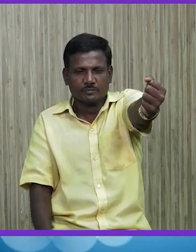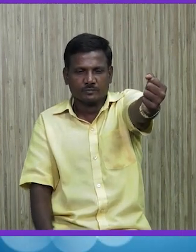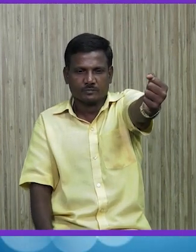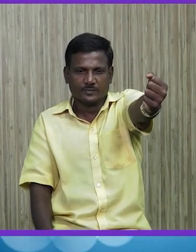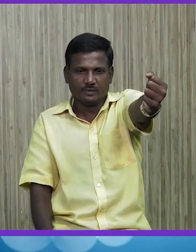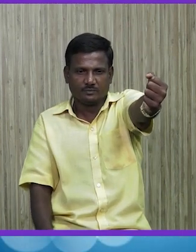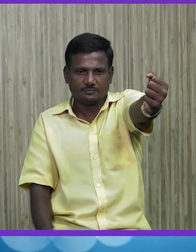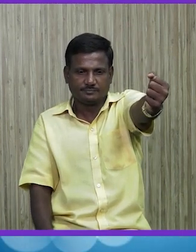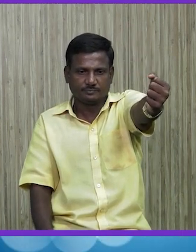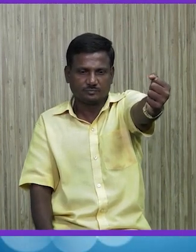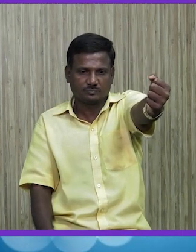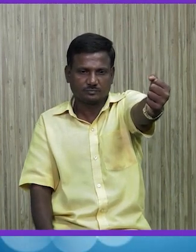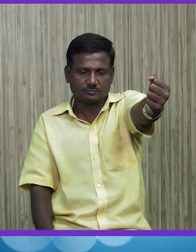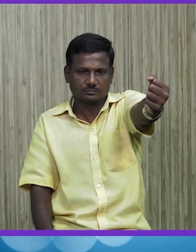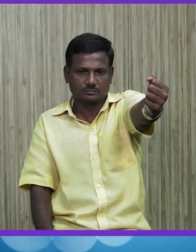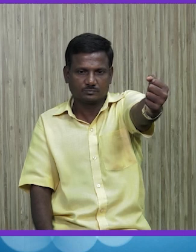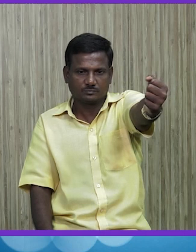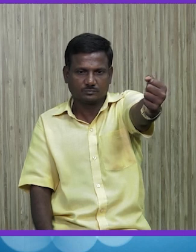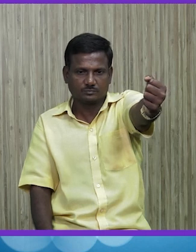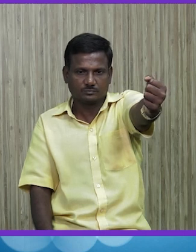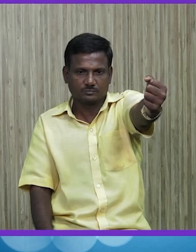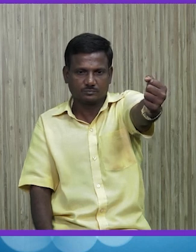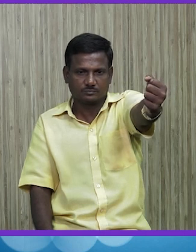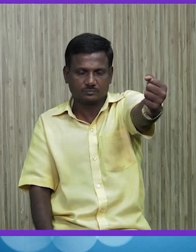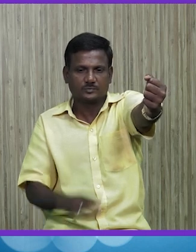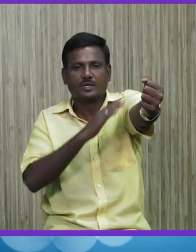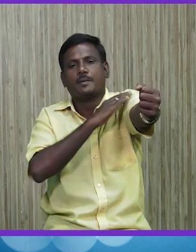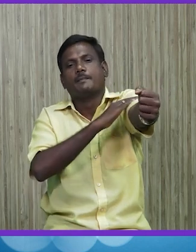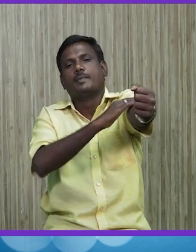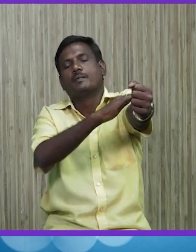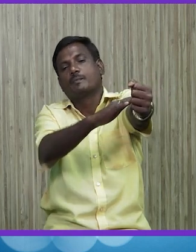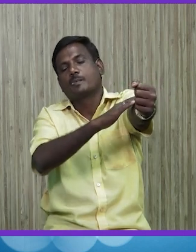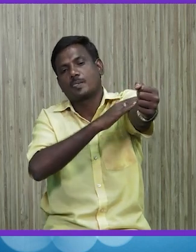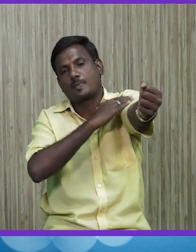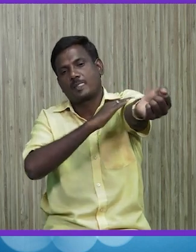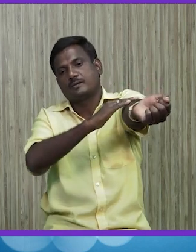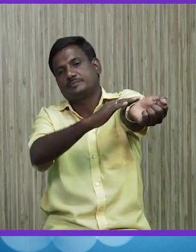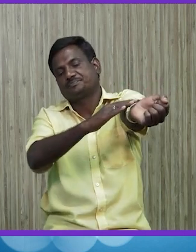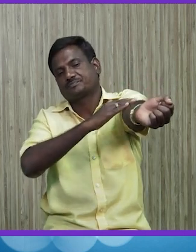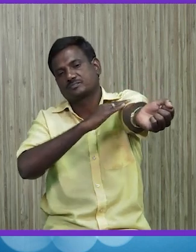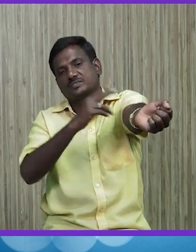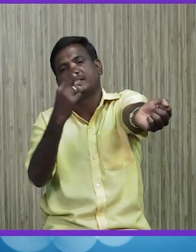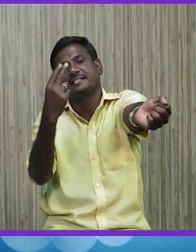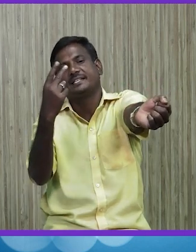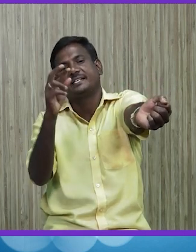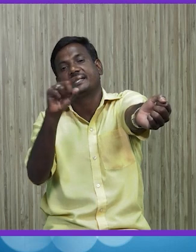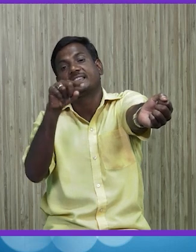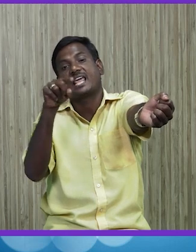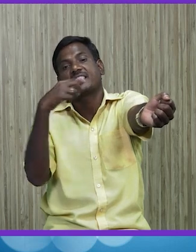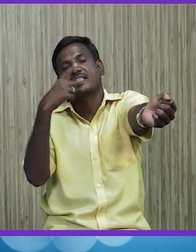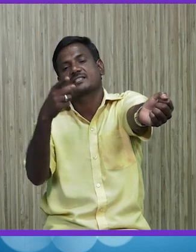மேலே இருக்கக் கூடிய இறுதலைத்தை